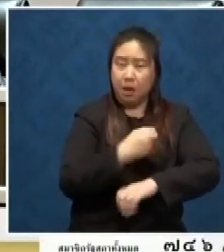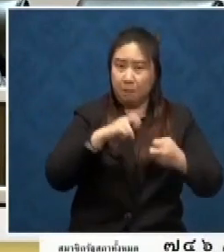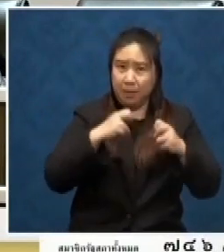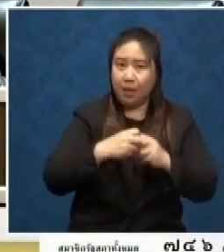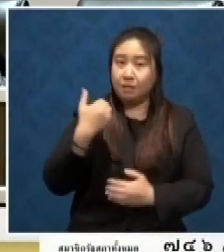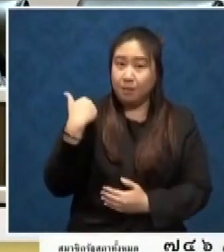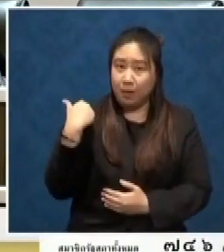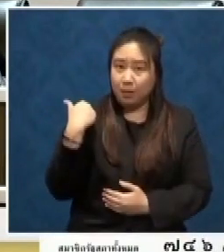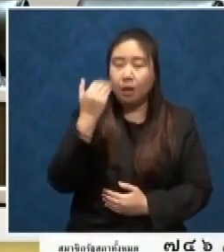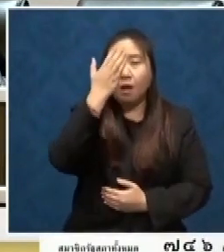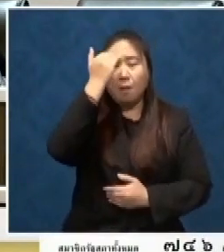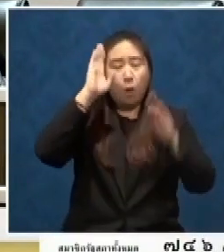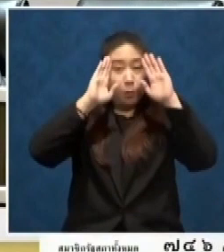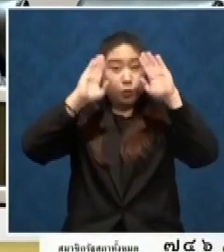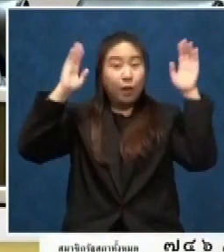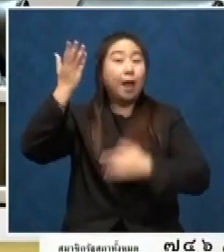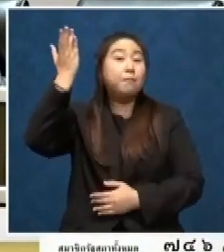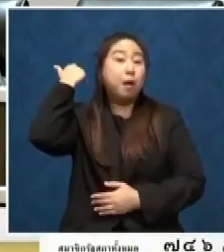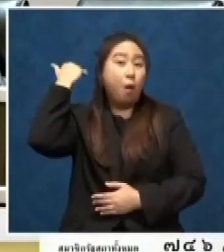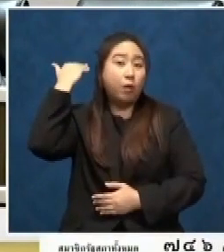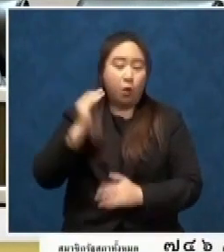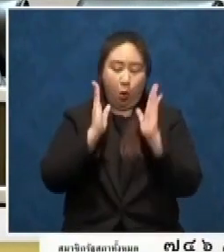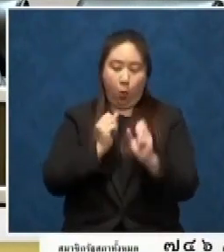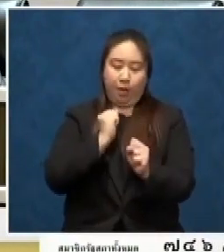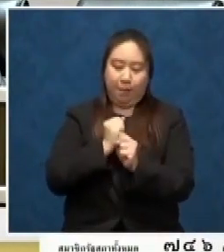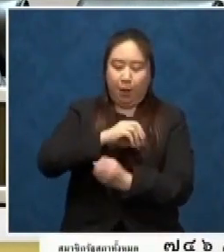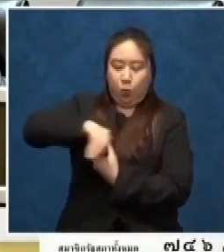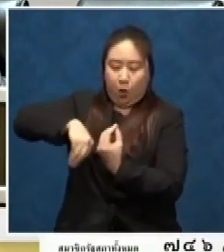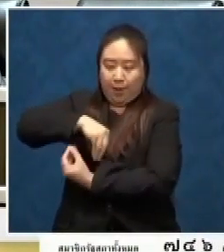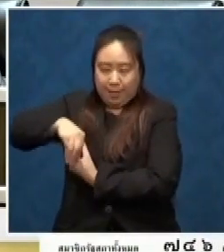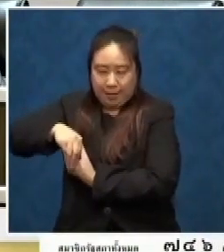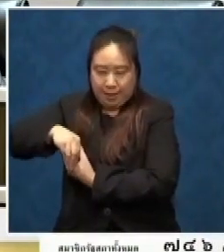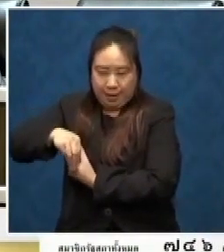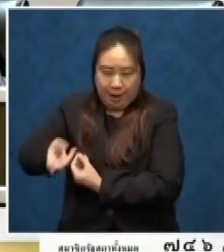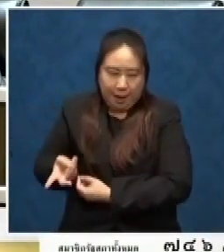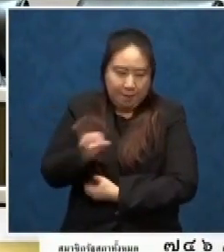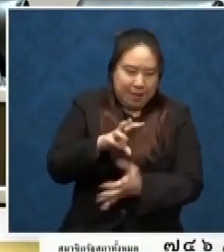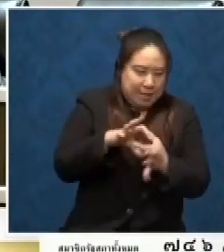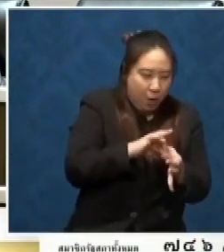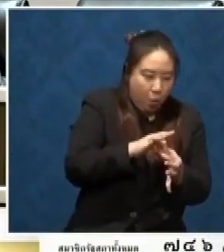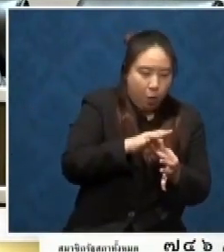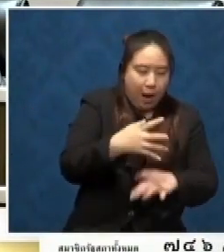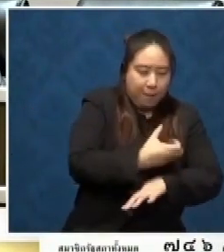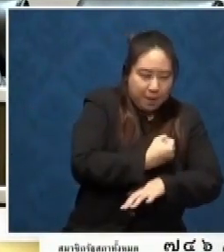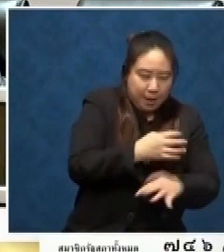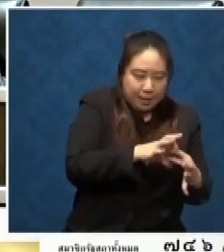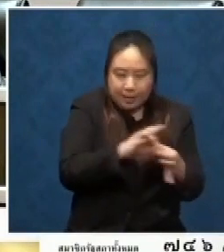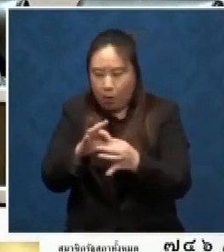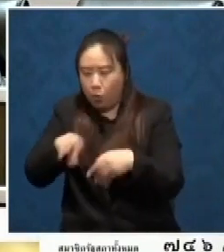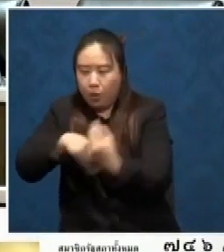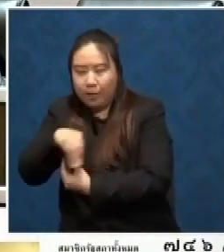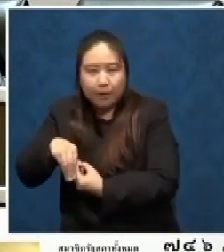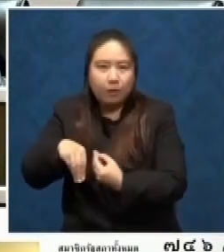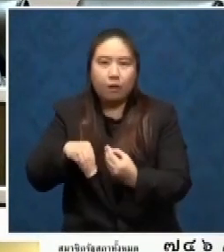อดีตเมื่อนักธุรกิจทำธุรกิจเป็นการเมืองการเมืองเป็นธุรกิจมันก็เลยทำให้ความวางใจนักธุรกิจ